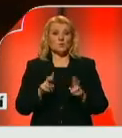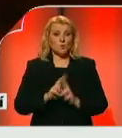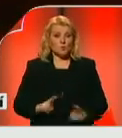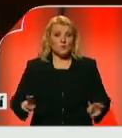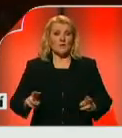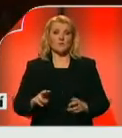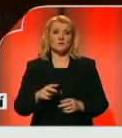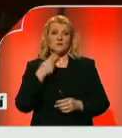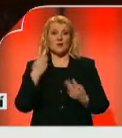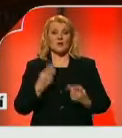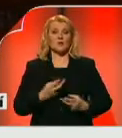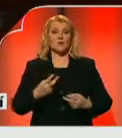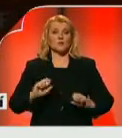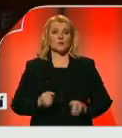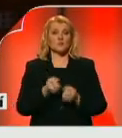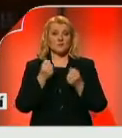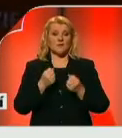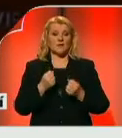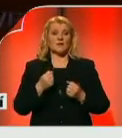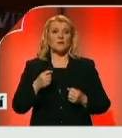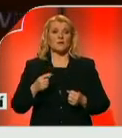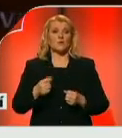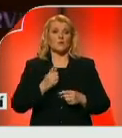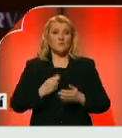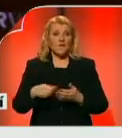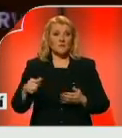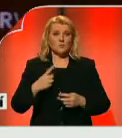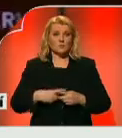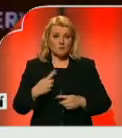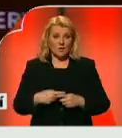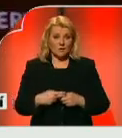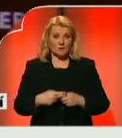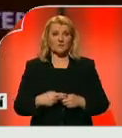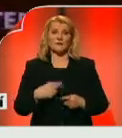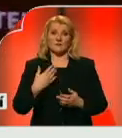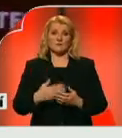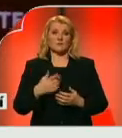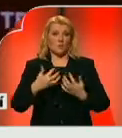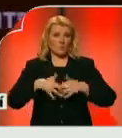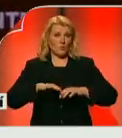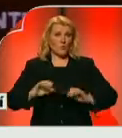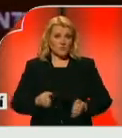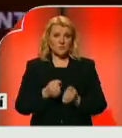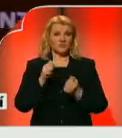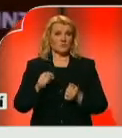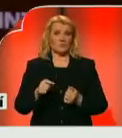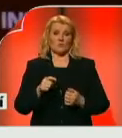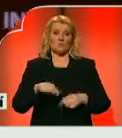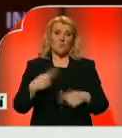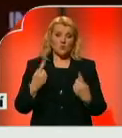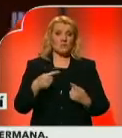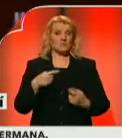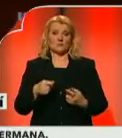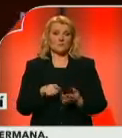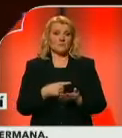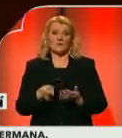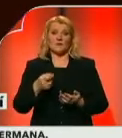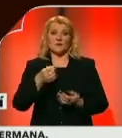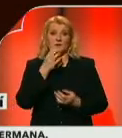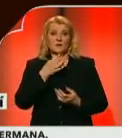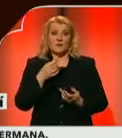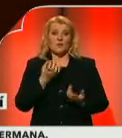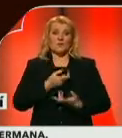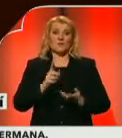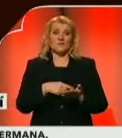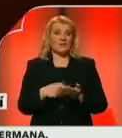ten takzvaný platební účet, on je to spíše technický účet, tak na to je přece úplně jednoduchá odpověď. Pokud není zákonná povinnost